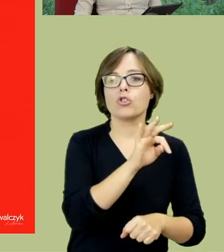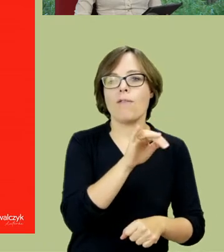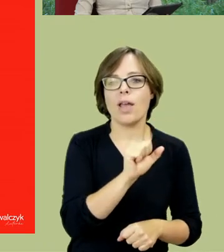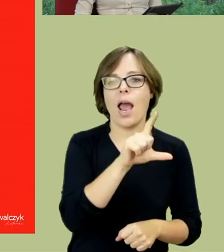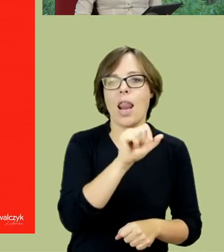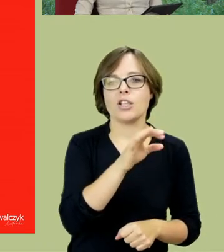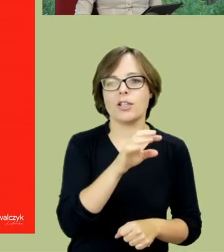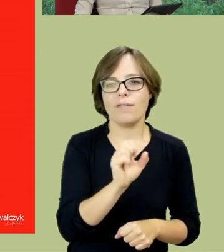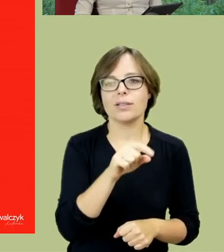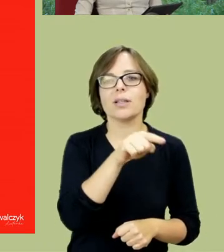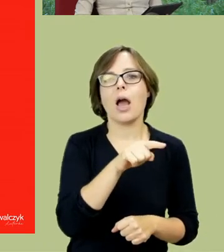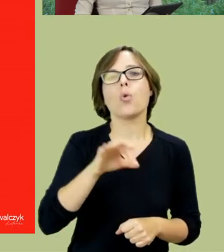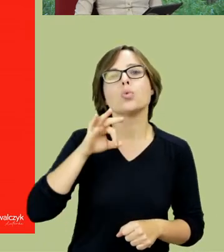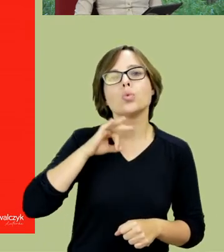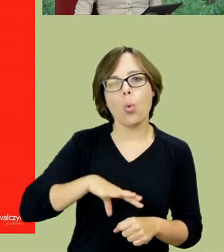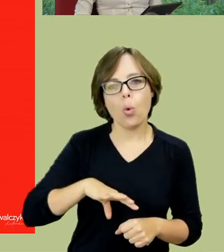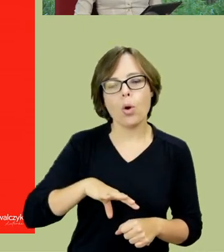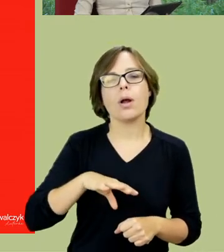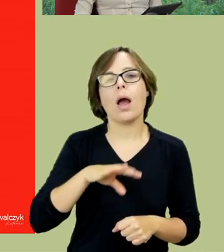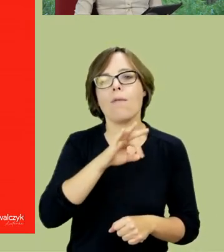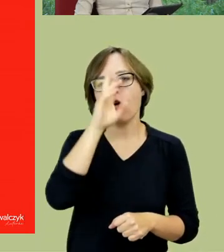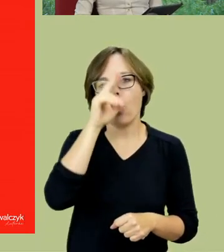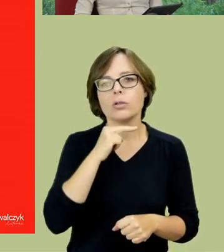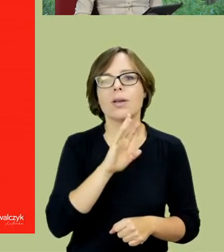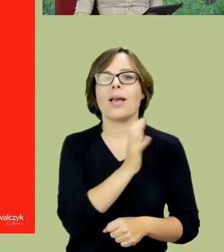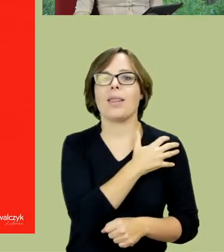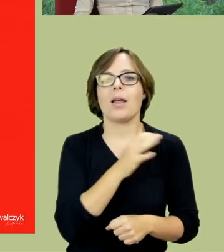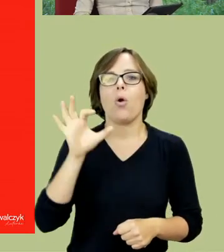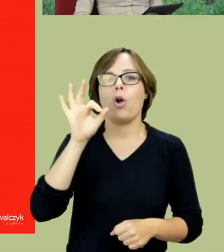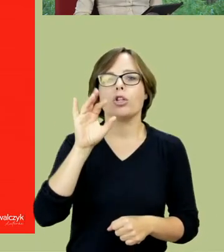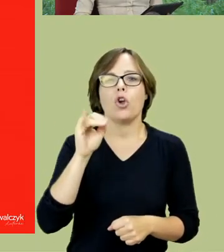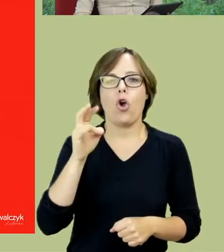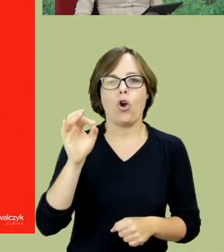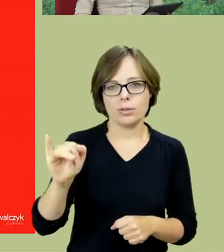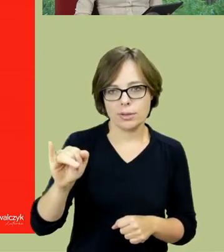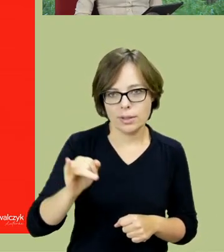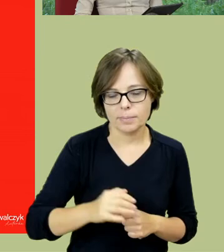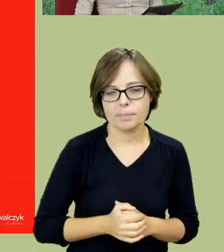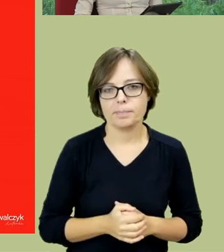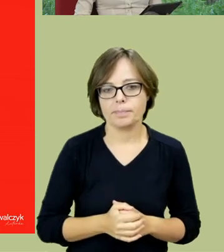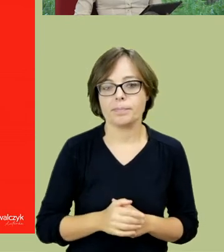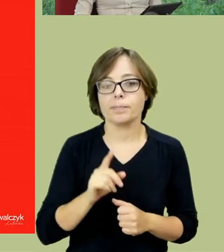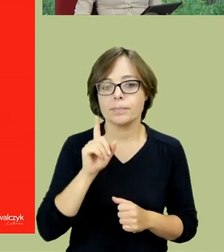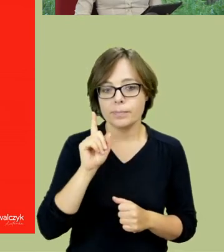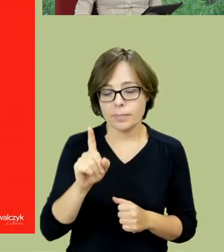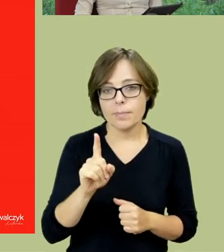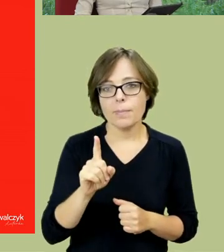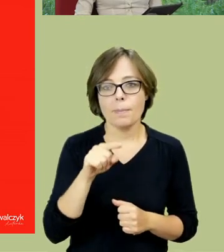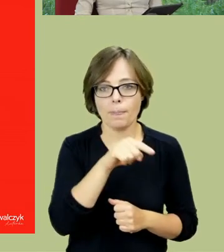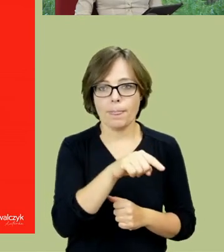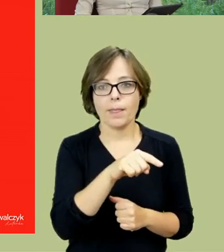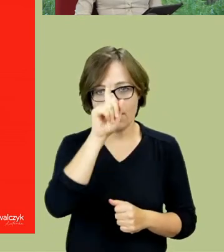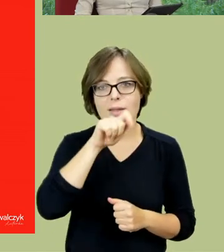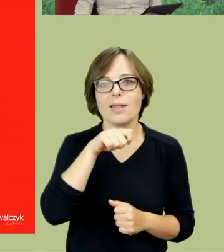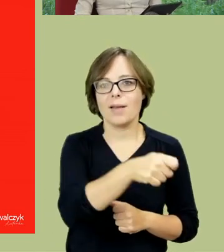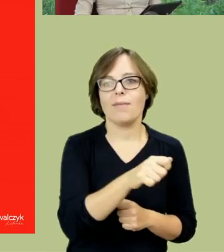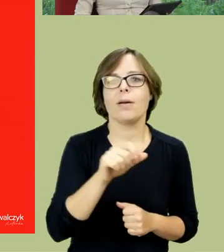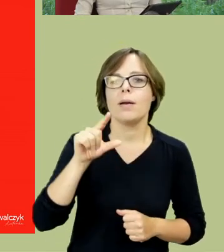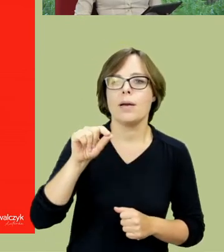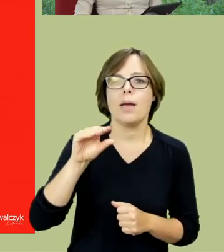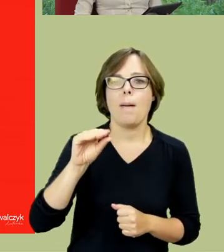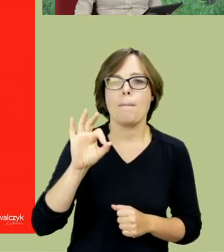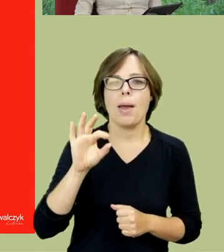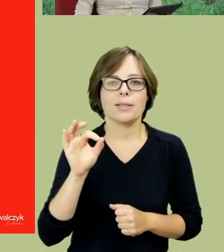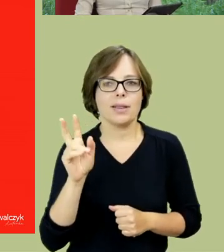córka generała Sikorskiego. I pestki, bo tak nazywano